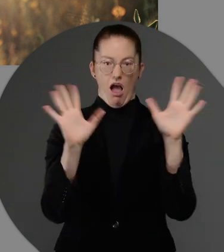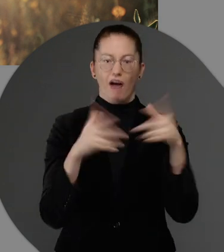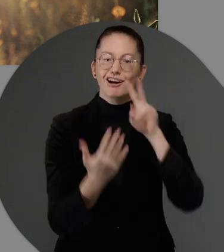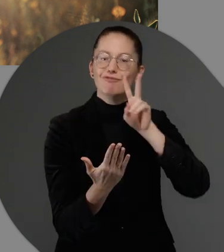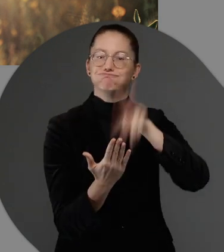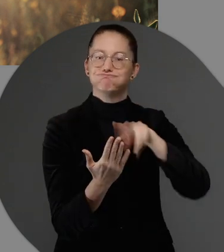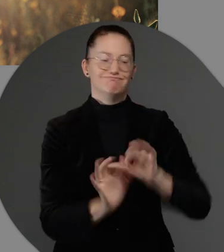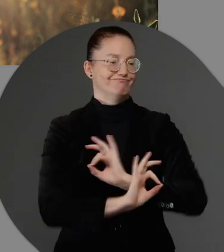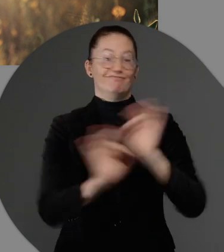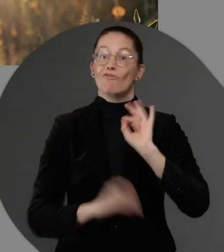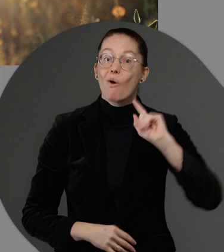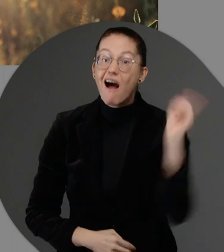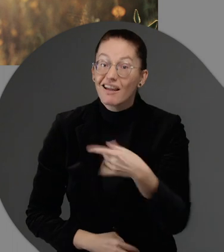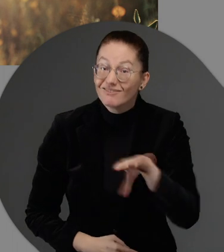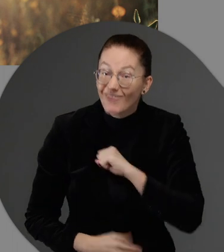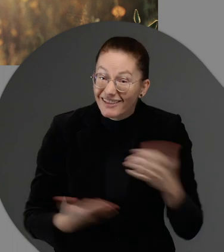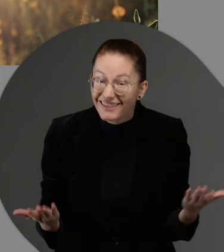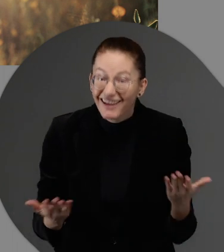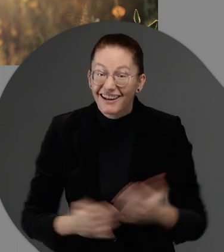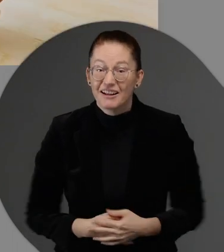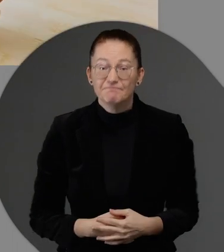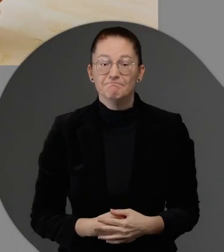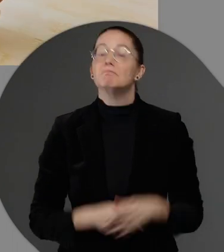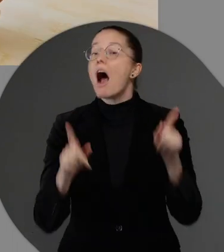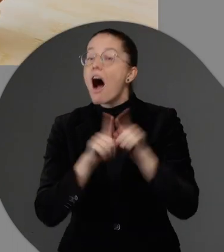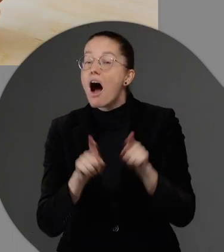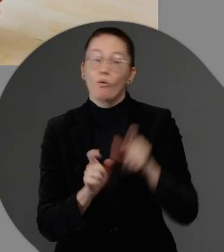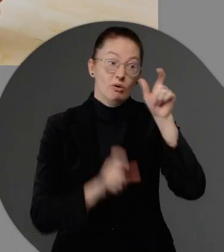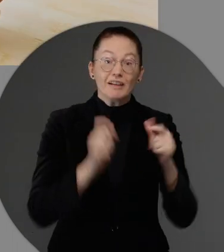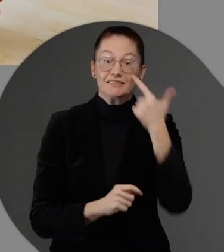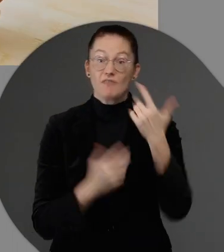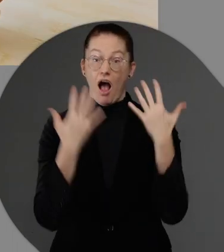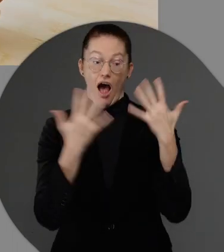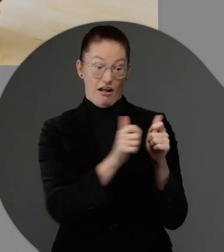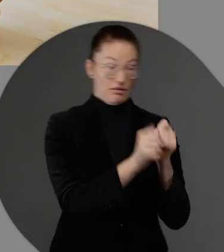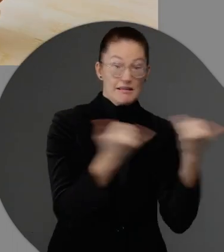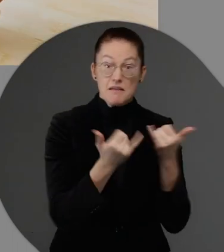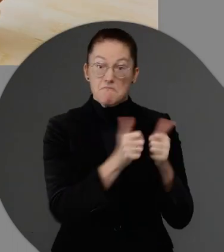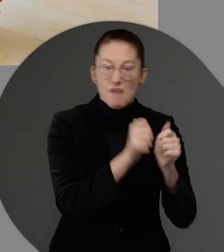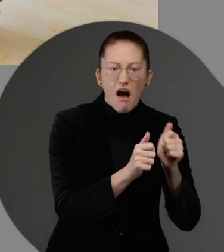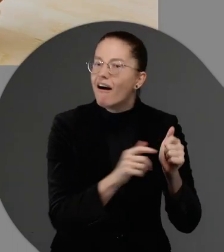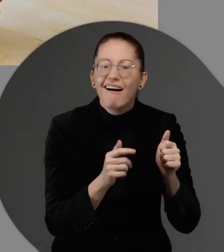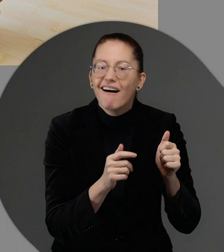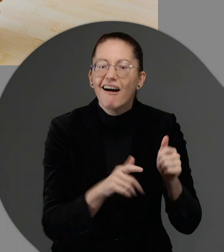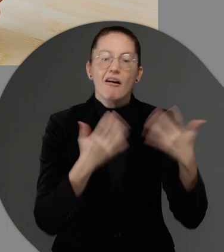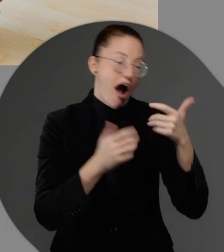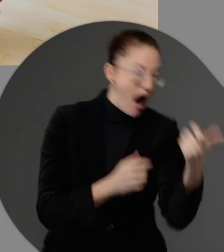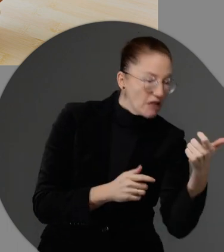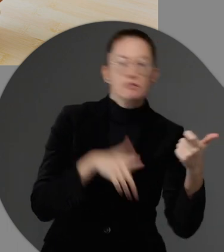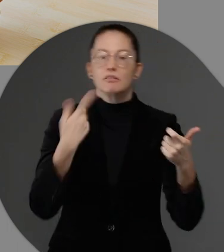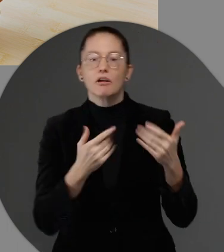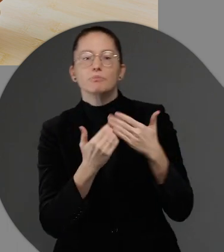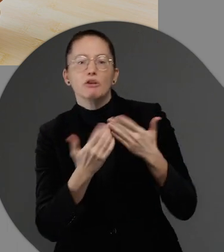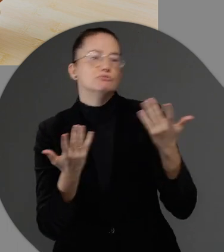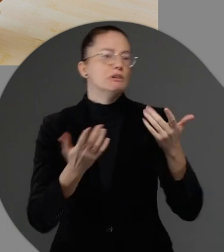Hintergrund und gut lesbare Schrift sind in diesen Fällen hilfreich. Man hat nicht immer zwei Hände frei, um das Handy zu halten und zum Beispiel gleichzeitig mit zwei Fingern